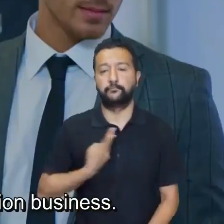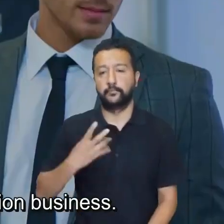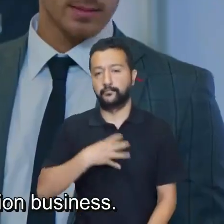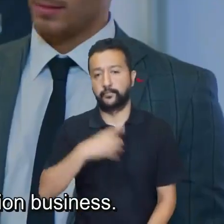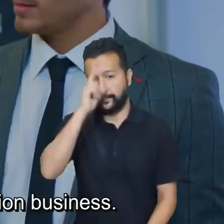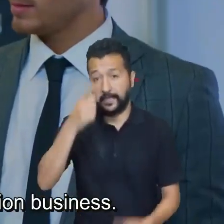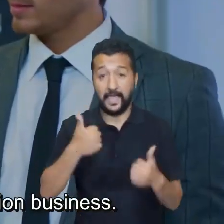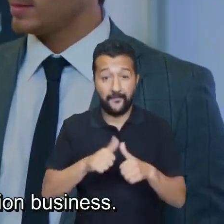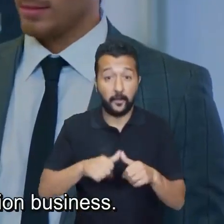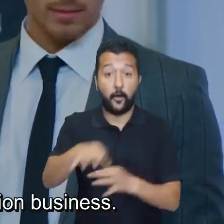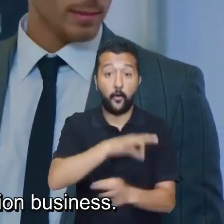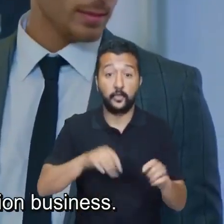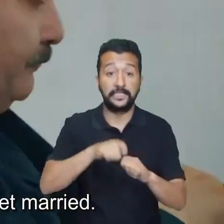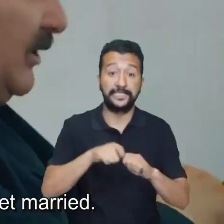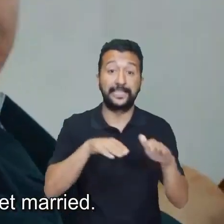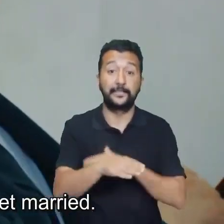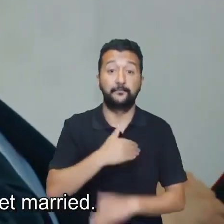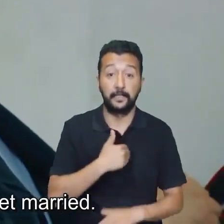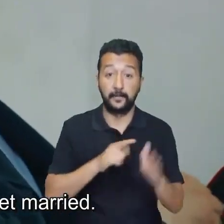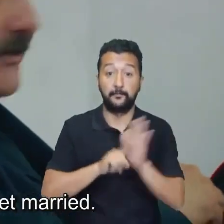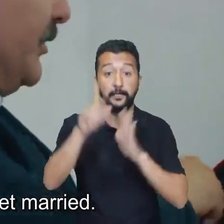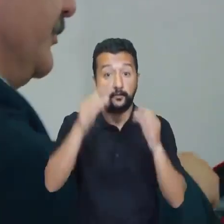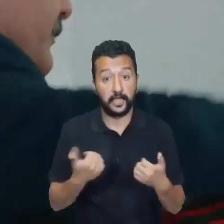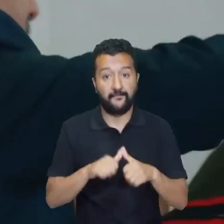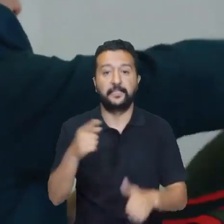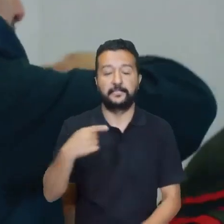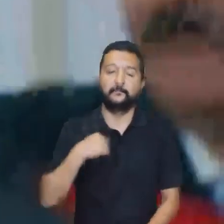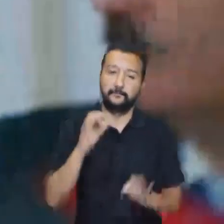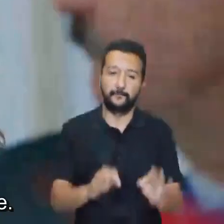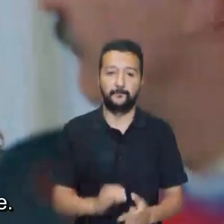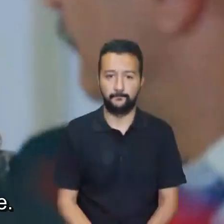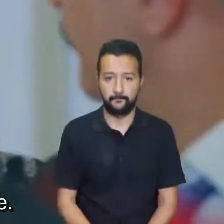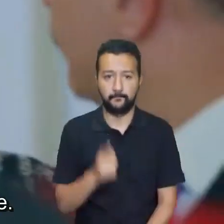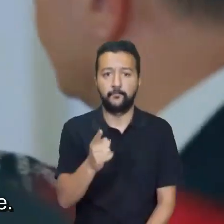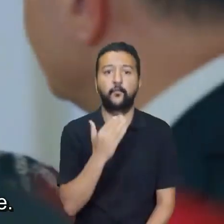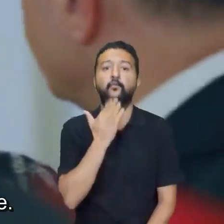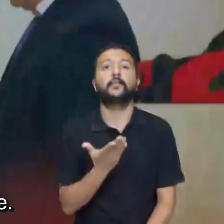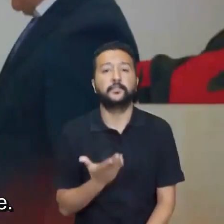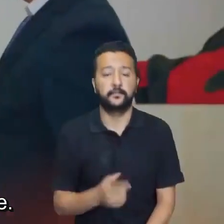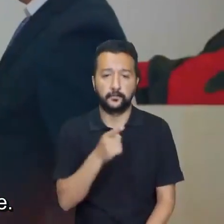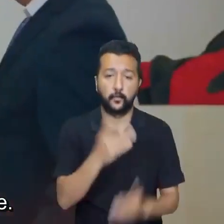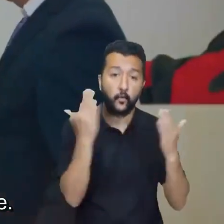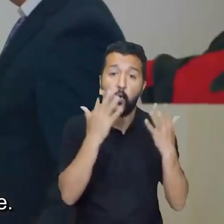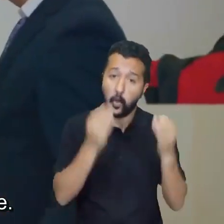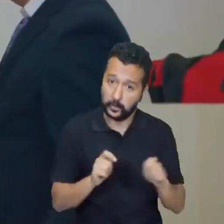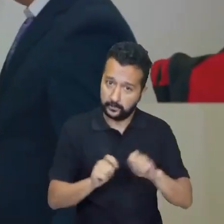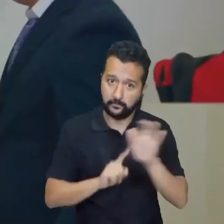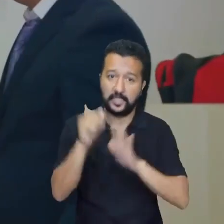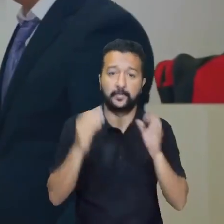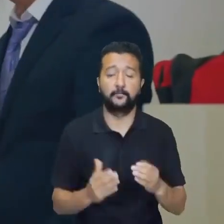benim. Evlilik organizasyonu işine girdim ben. Başarılı olursak evleneceğiz. Olamazsın. Dua et ki olayım